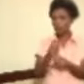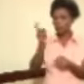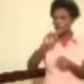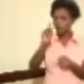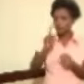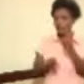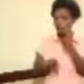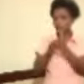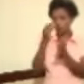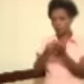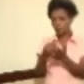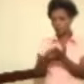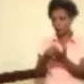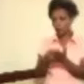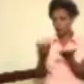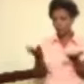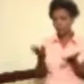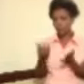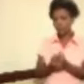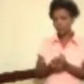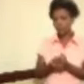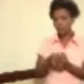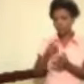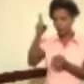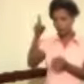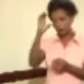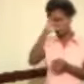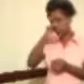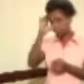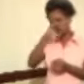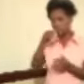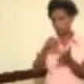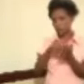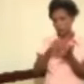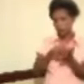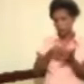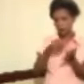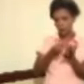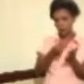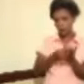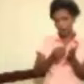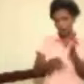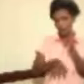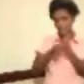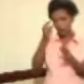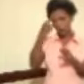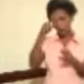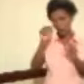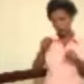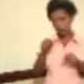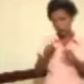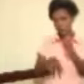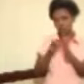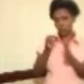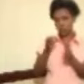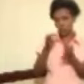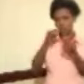que la chose devient la plus facile, parce que nous faisons recherche pas déjà, mais nous avons été encore soit fait cailles là, pour me dire que nous avons identifié, par